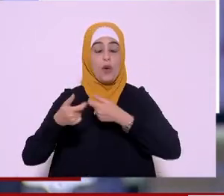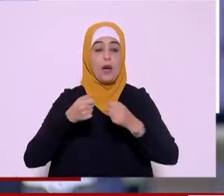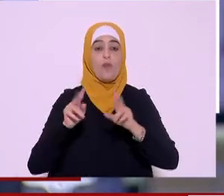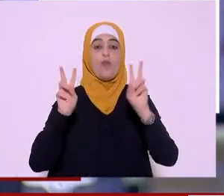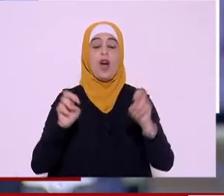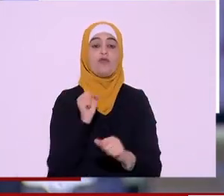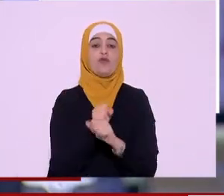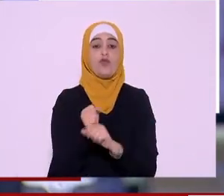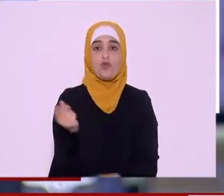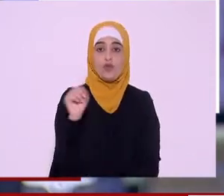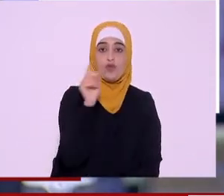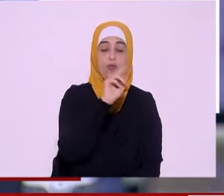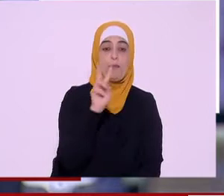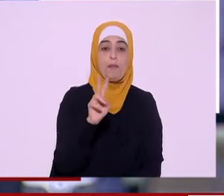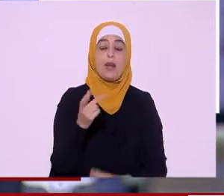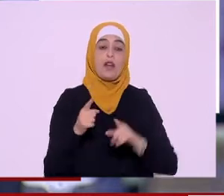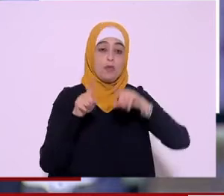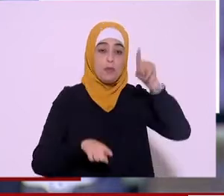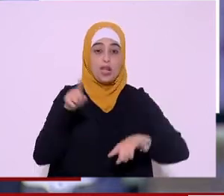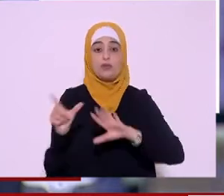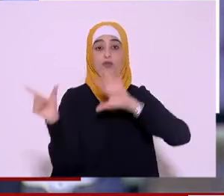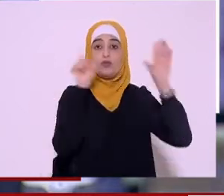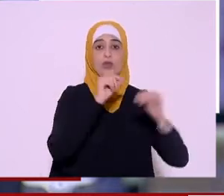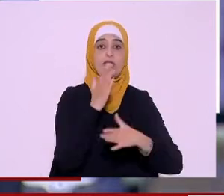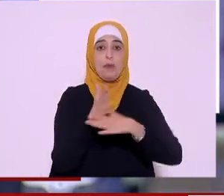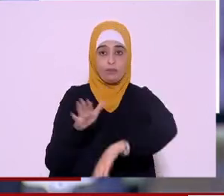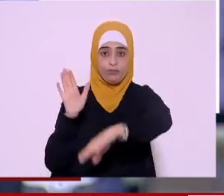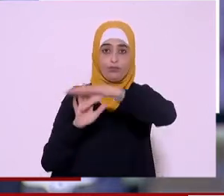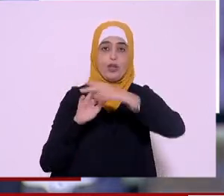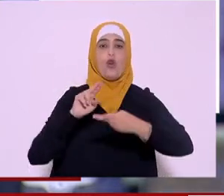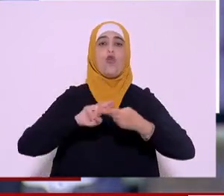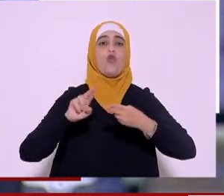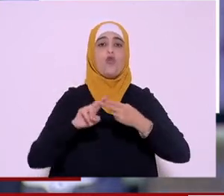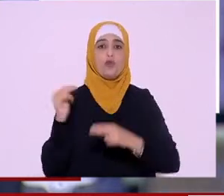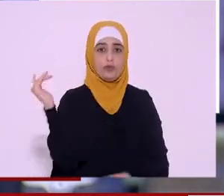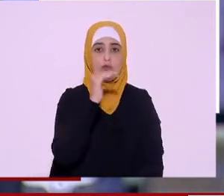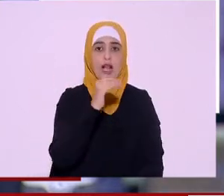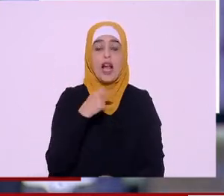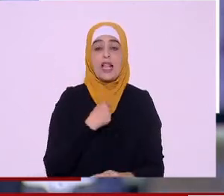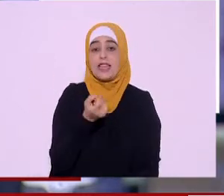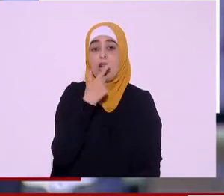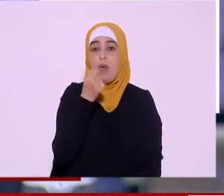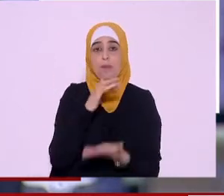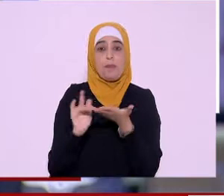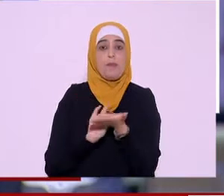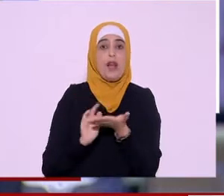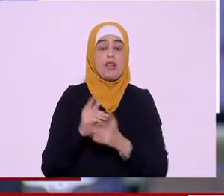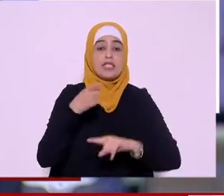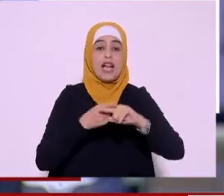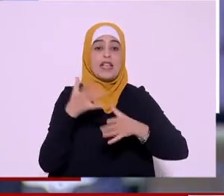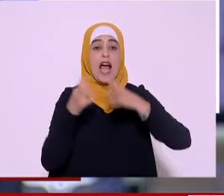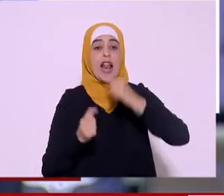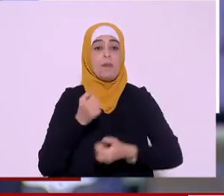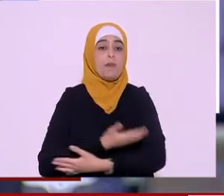يومين وبعضها إلى بداية الأسبوع المقبل، لمطالبة المعنيين بوضع الحلول السريعة لأزمة انقطاع الصيدليات من